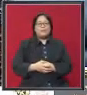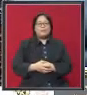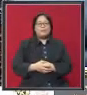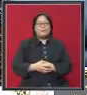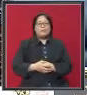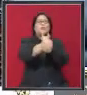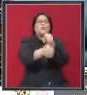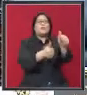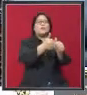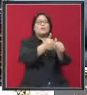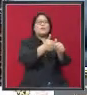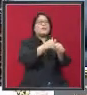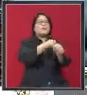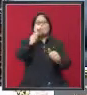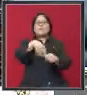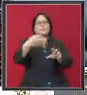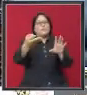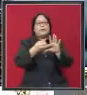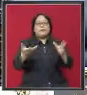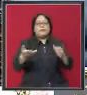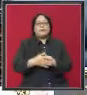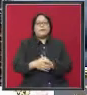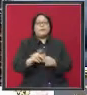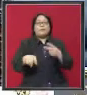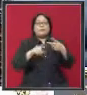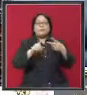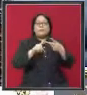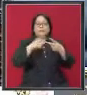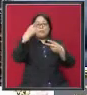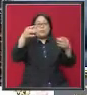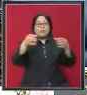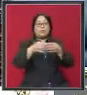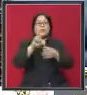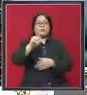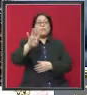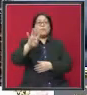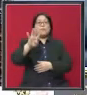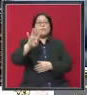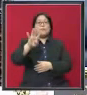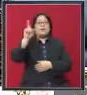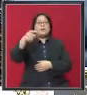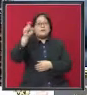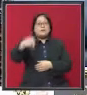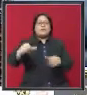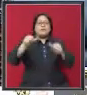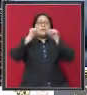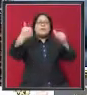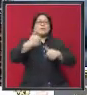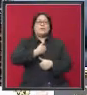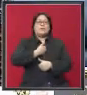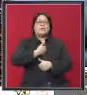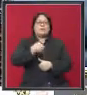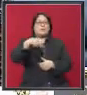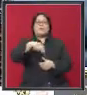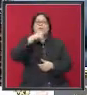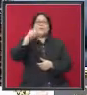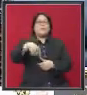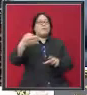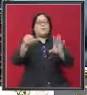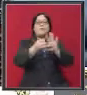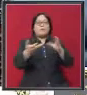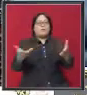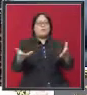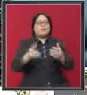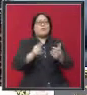Dia secara automatik buat permohonan, tidak perlu ada dokumen. Yang keduanya, untuk golongan M40, dia kena buat self declaration. Di sini juga tidak ada perlu